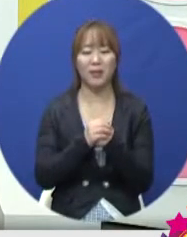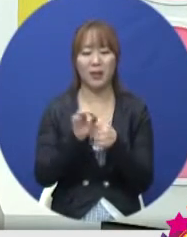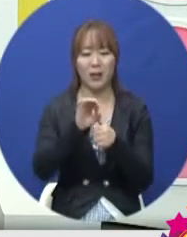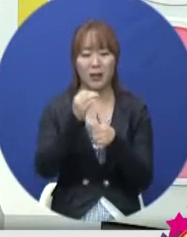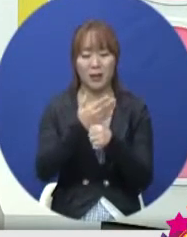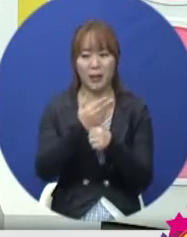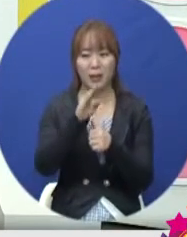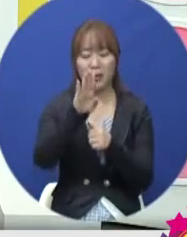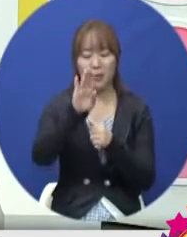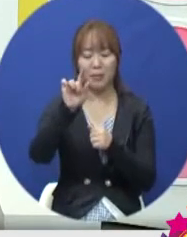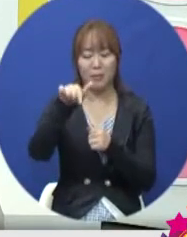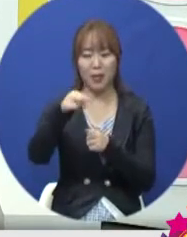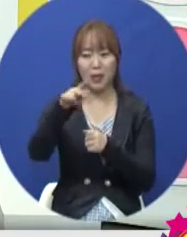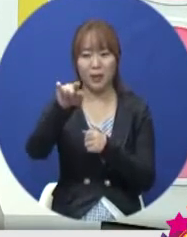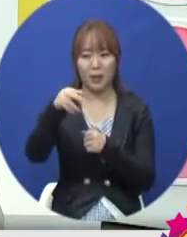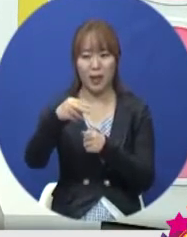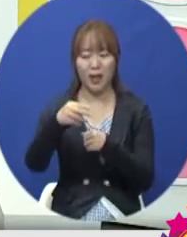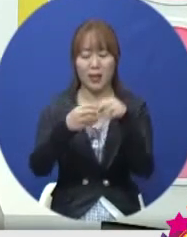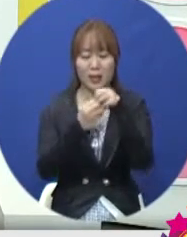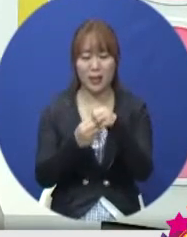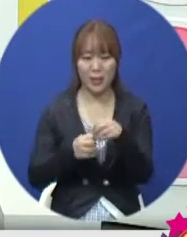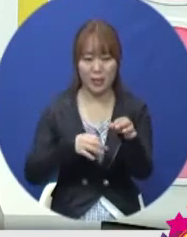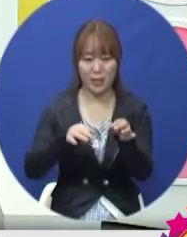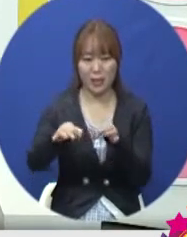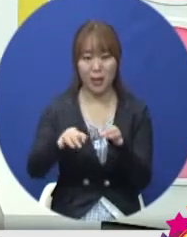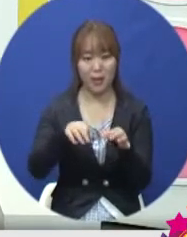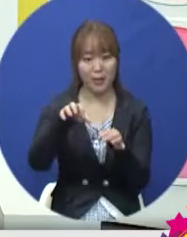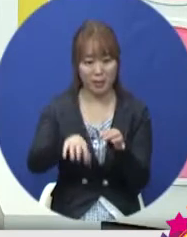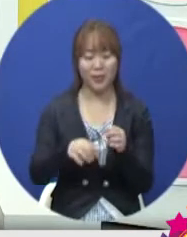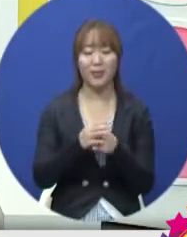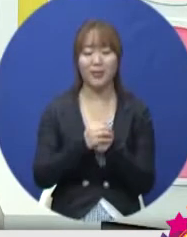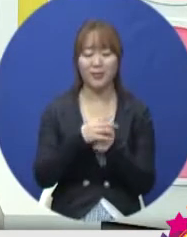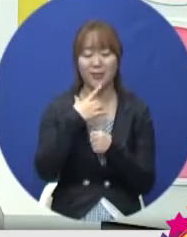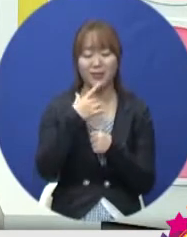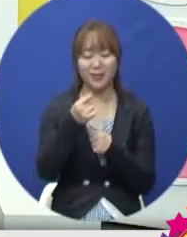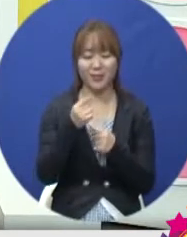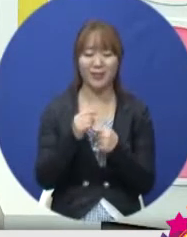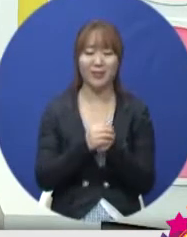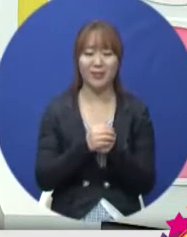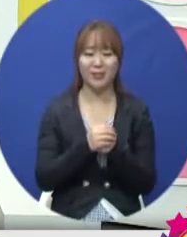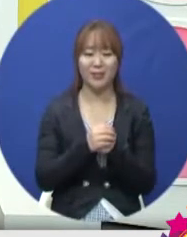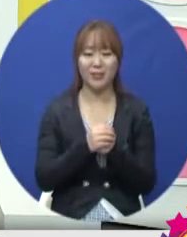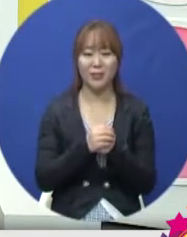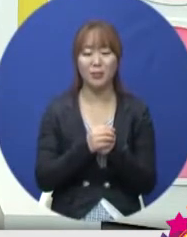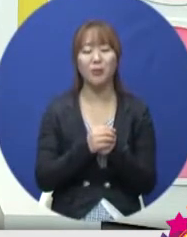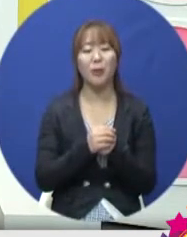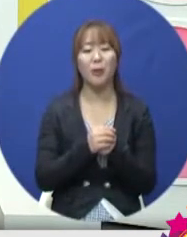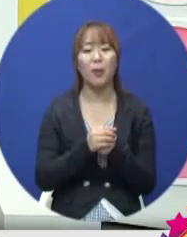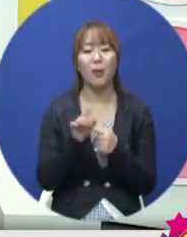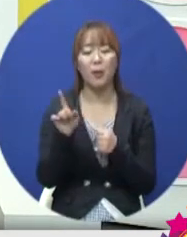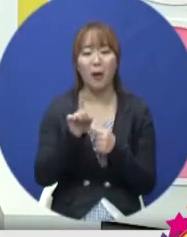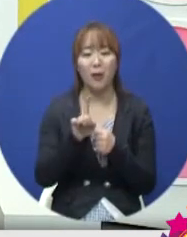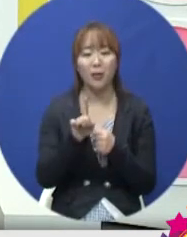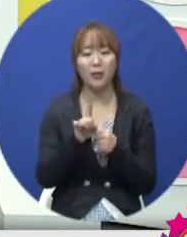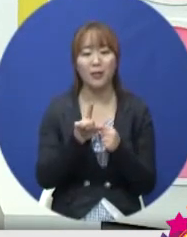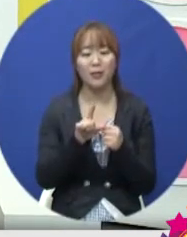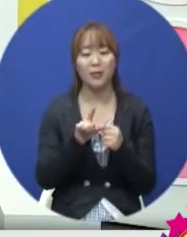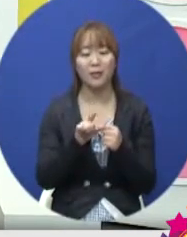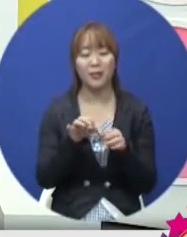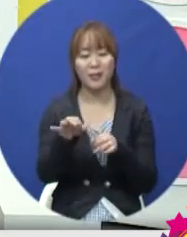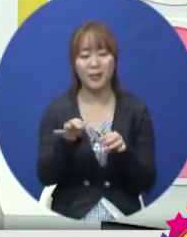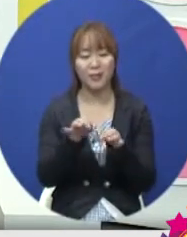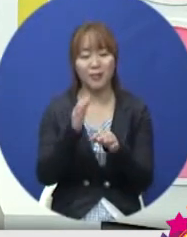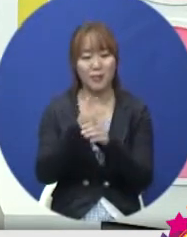안양 박달 재래시장이에요. 아, 박달 재래시장이요? 네. 네, 거기서 박달동. 어떤